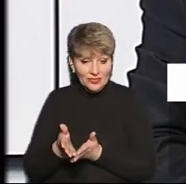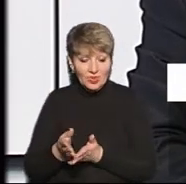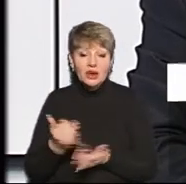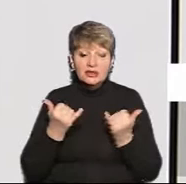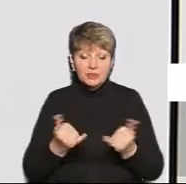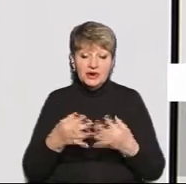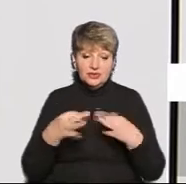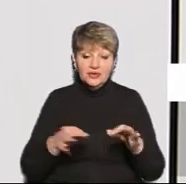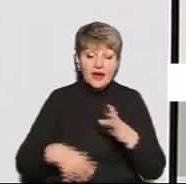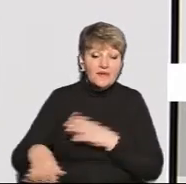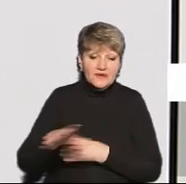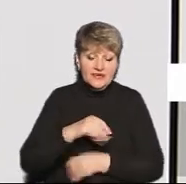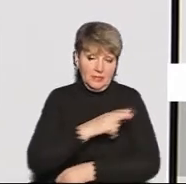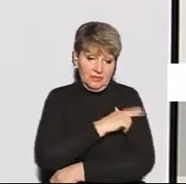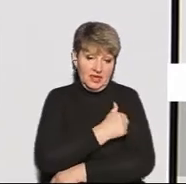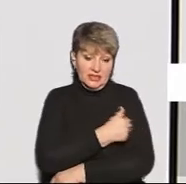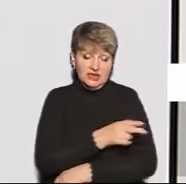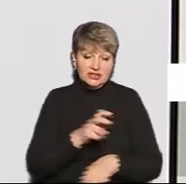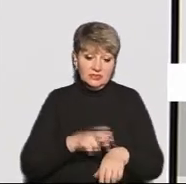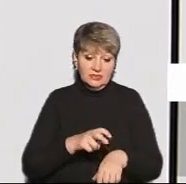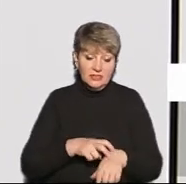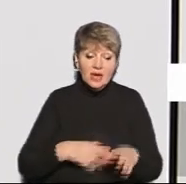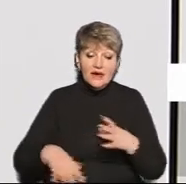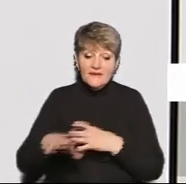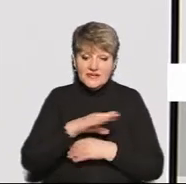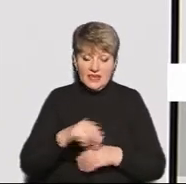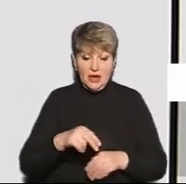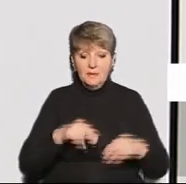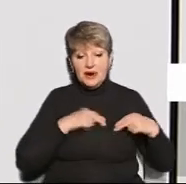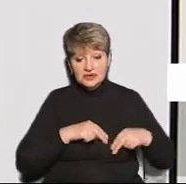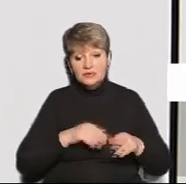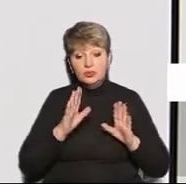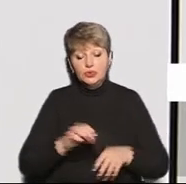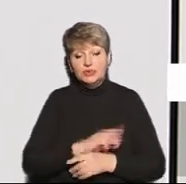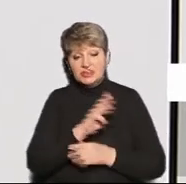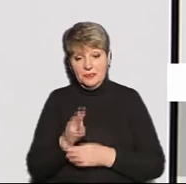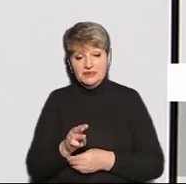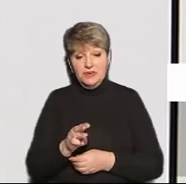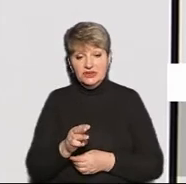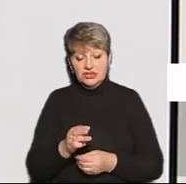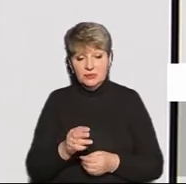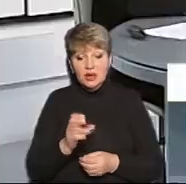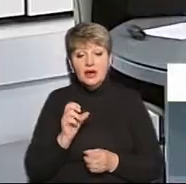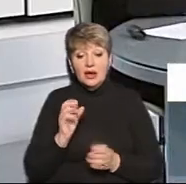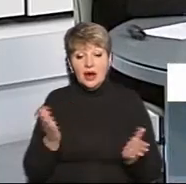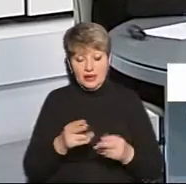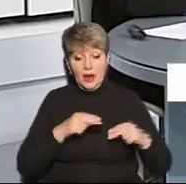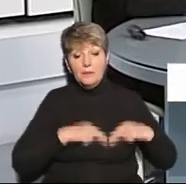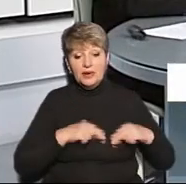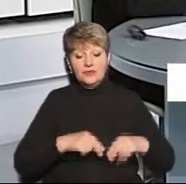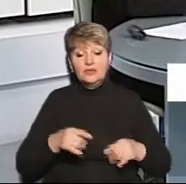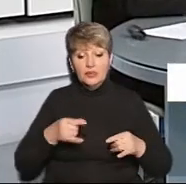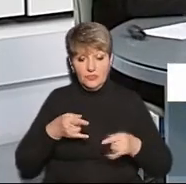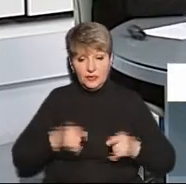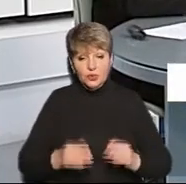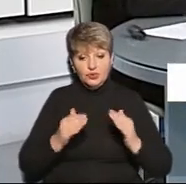спеціальності, то тепер дозволяється всім медичним працівникам. Більше того, всі технічні працівники теж будуть забезпечені, які працюють в пологовому, другому